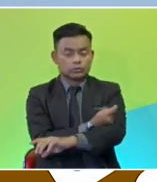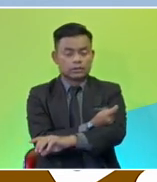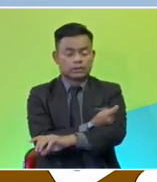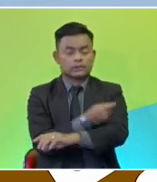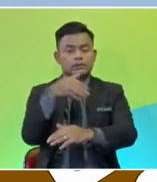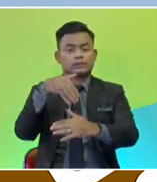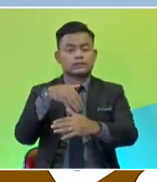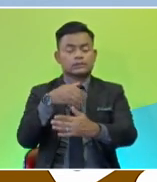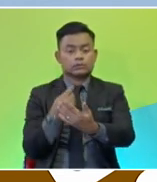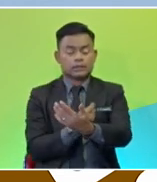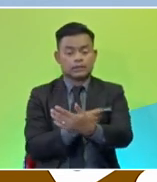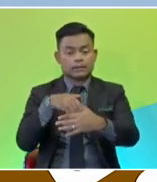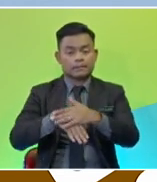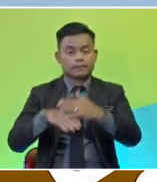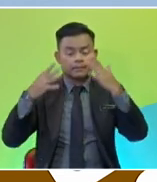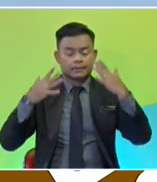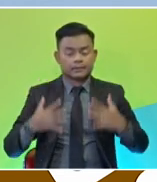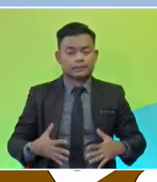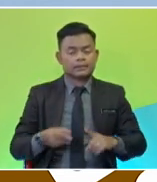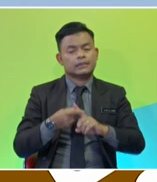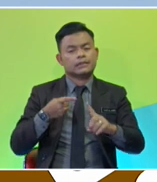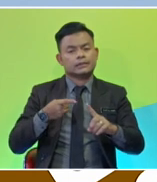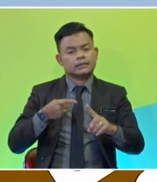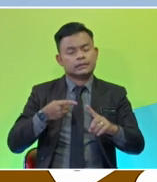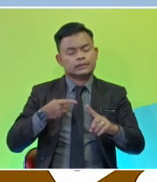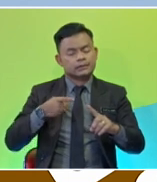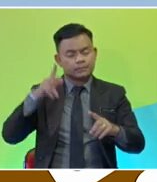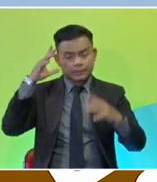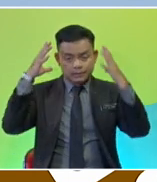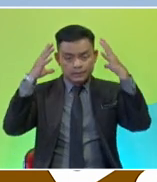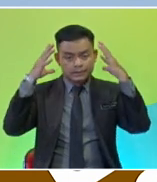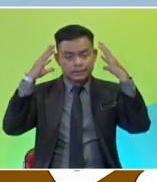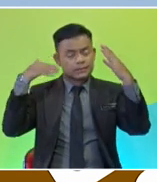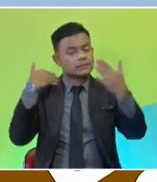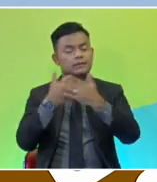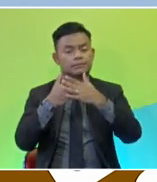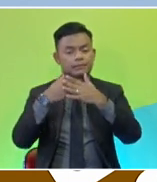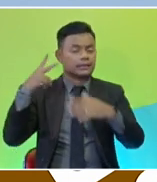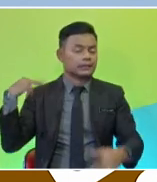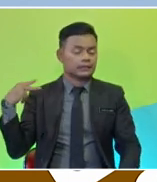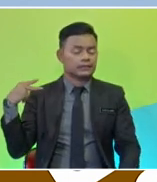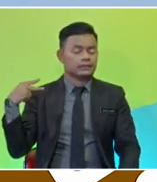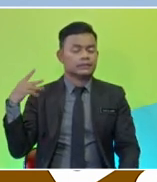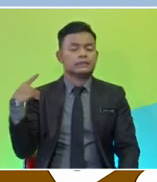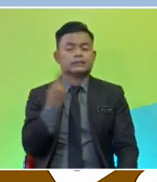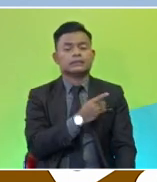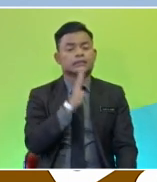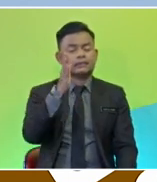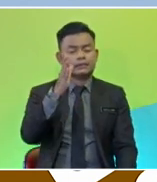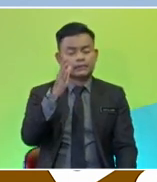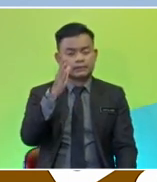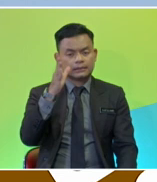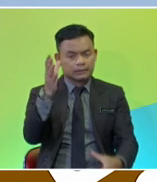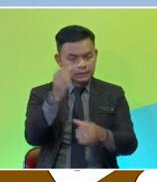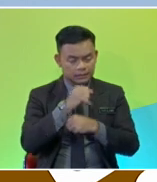kepala hingga ke ujung kaki kita akan dapati berbagai jenis tulang yang ada pada badan kita dan